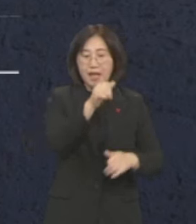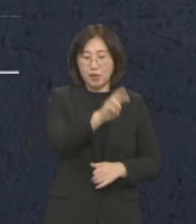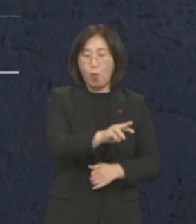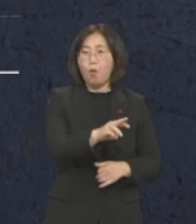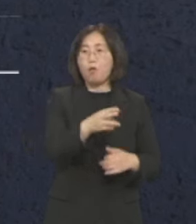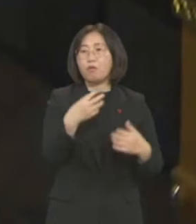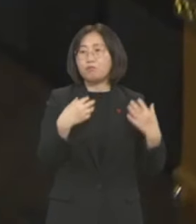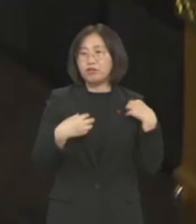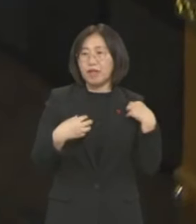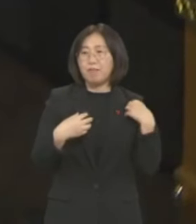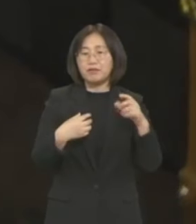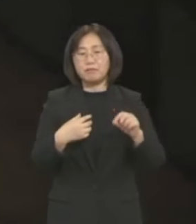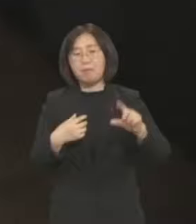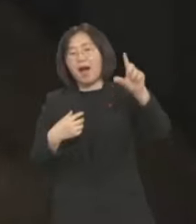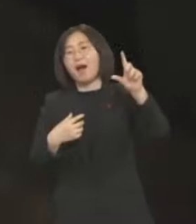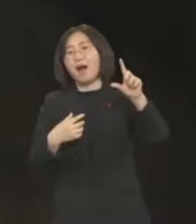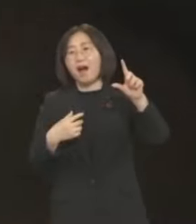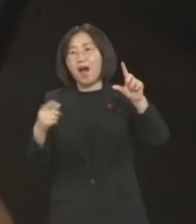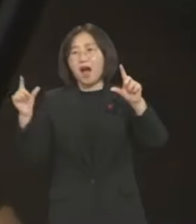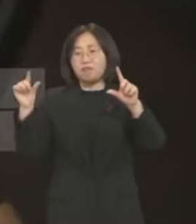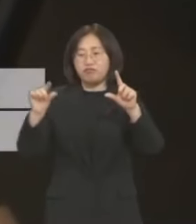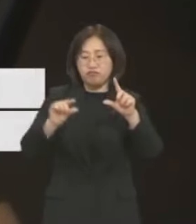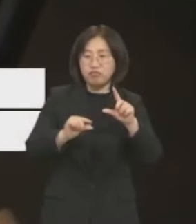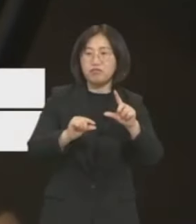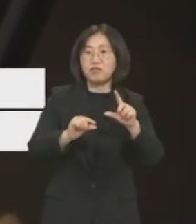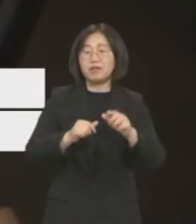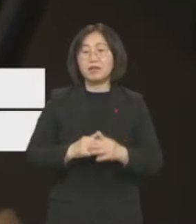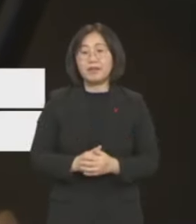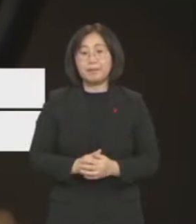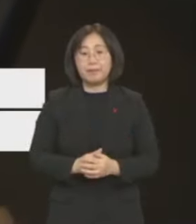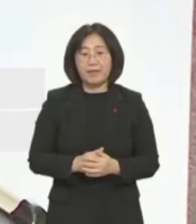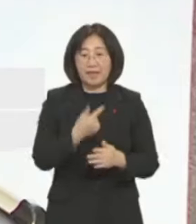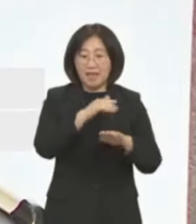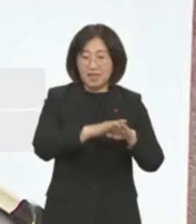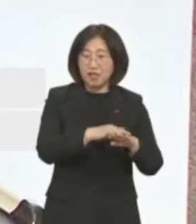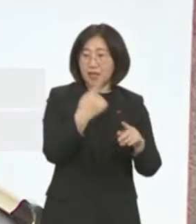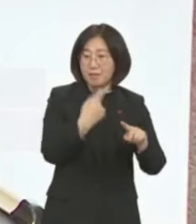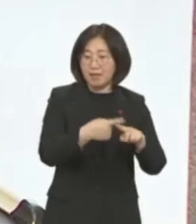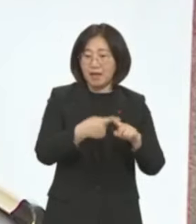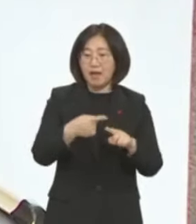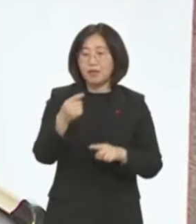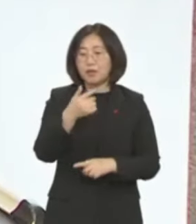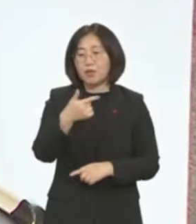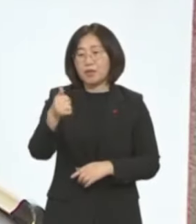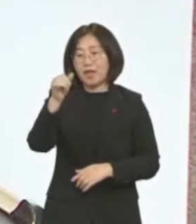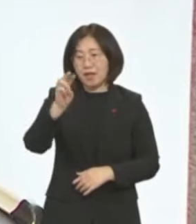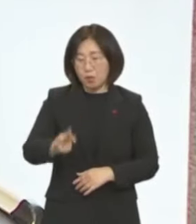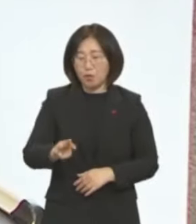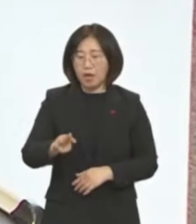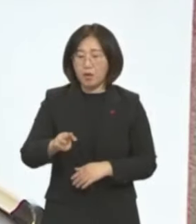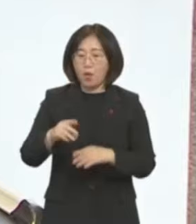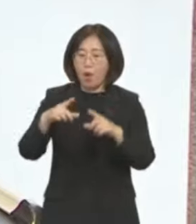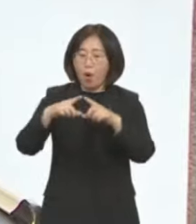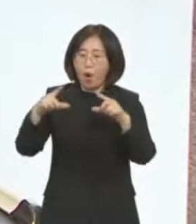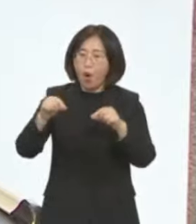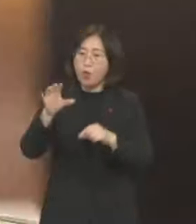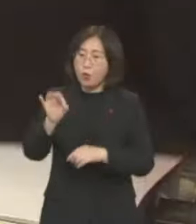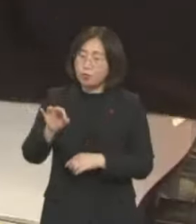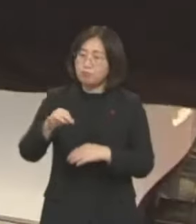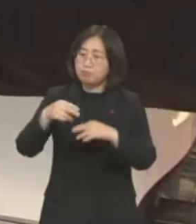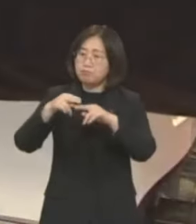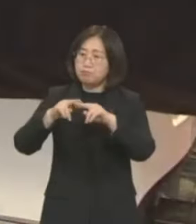폭으로 늘었습니다. 앞서 폐지 수순을 밟고 있는 대전시처럼 세종시에서도 지역화폐 폐지 우려가 커지는